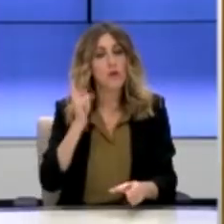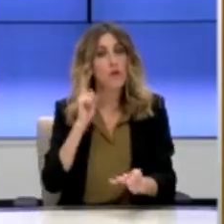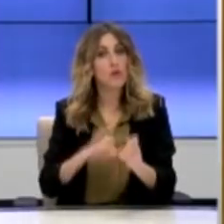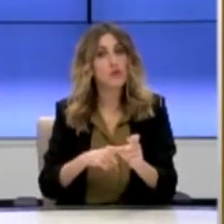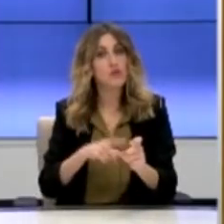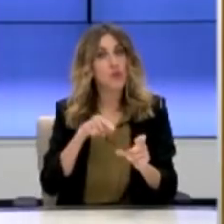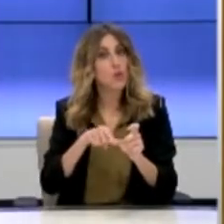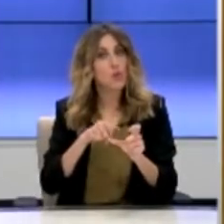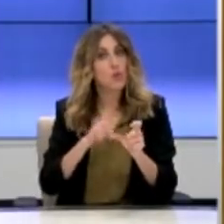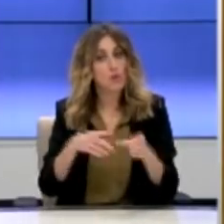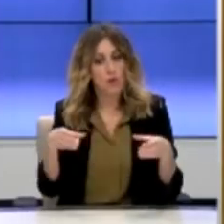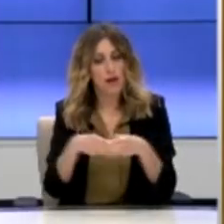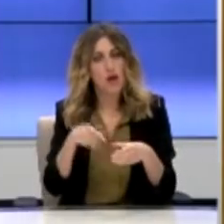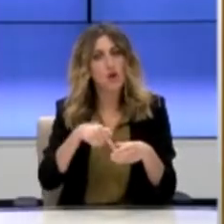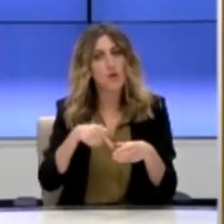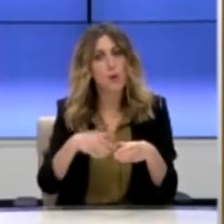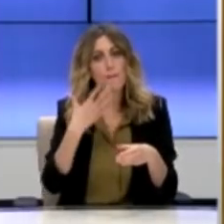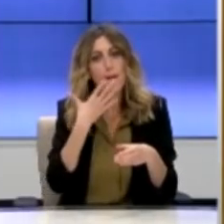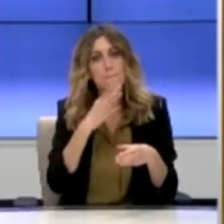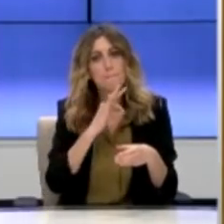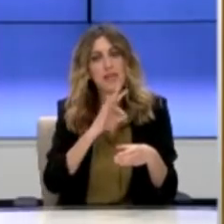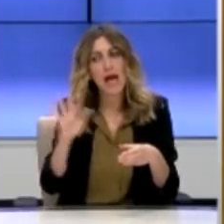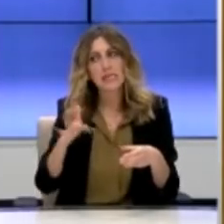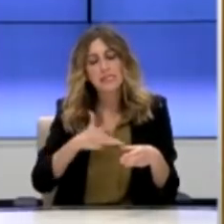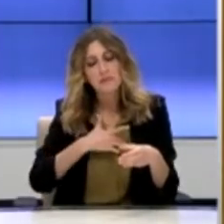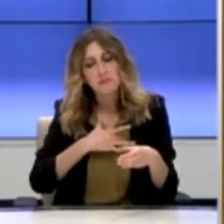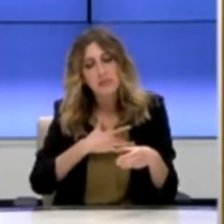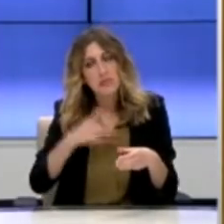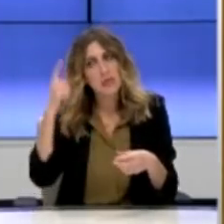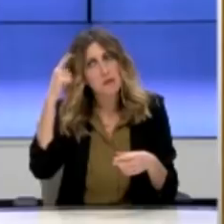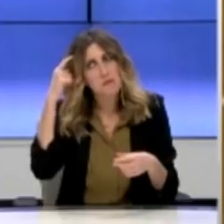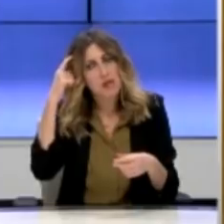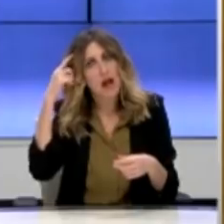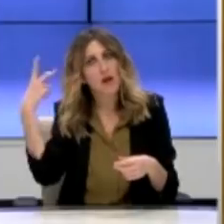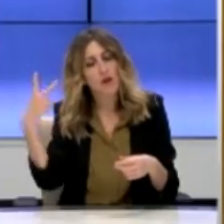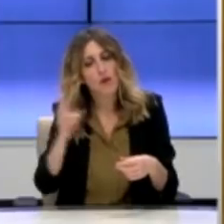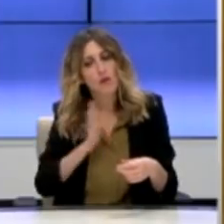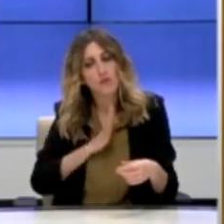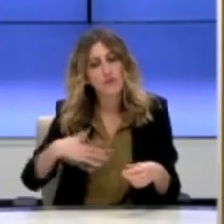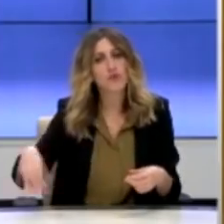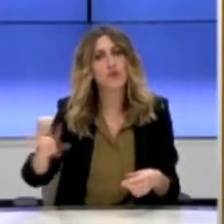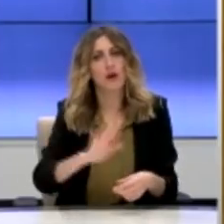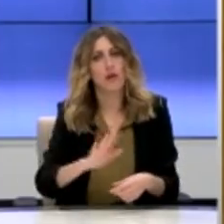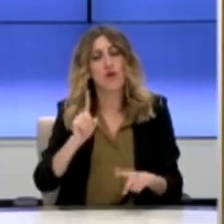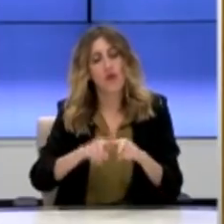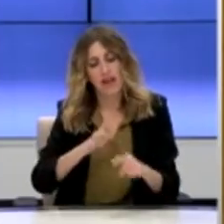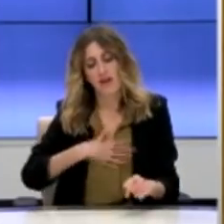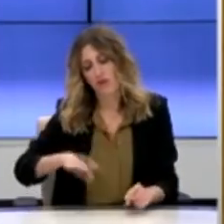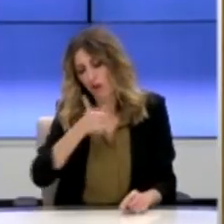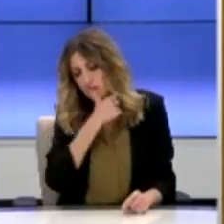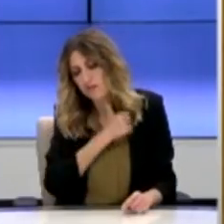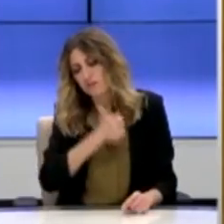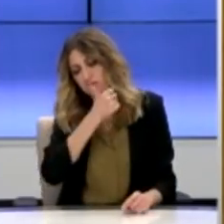ψυχή, είναι η καρδιά και ο νους του σκληρά δοκιμαζόμενου από τις πολιτικές σας ελληνικού λαού